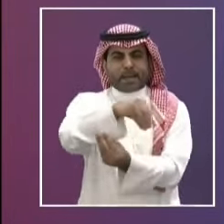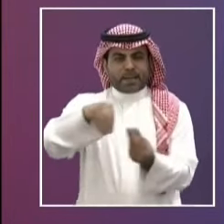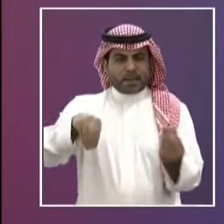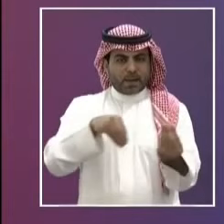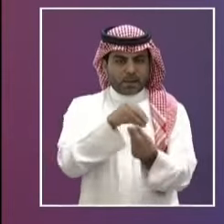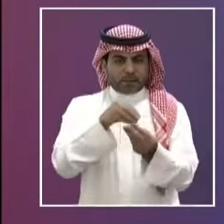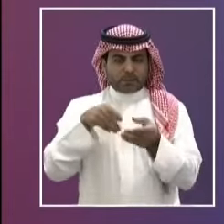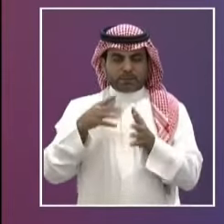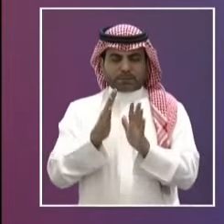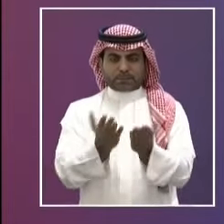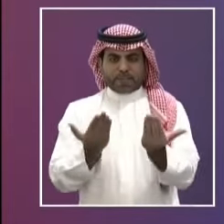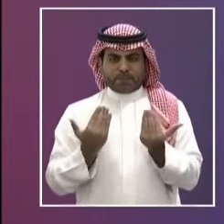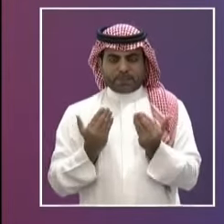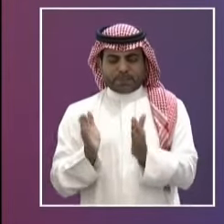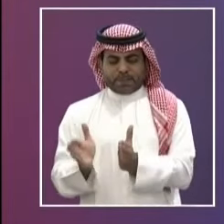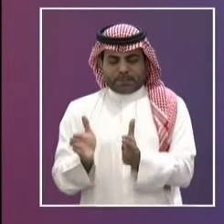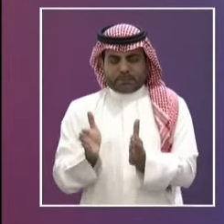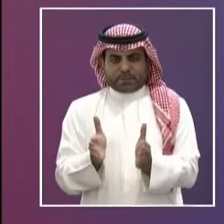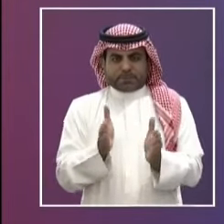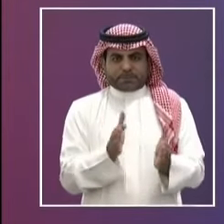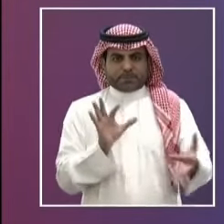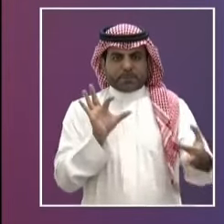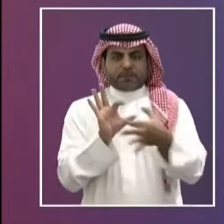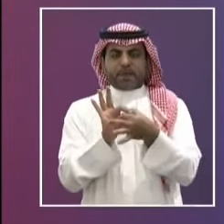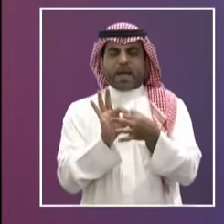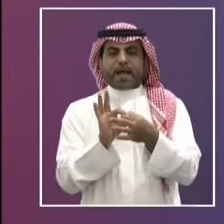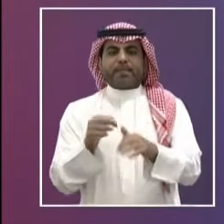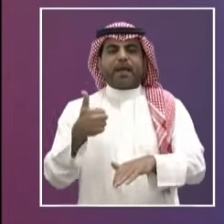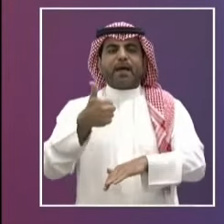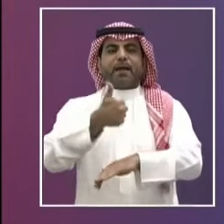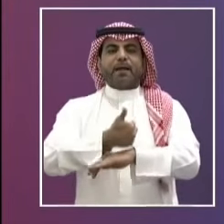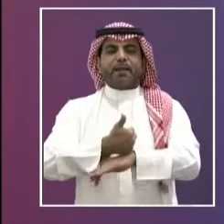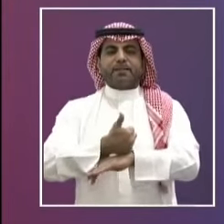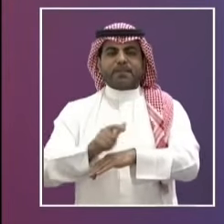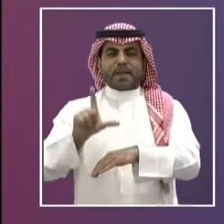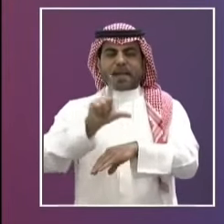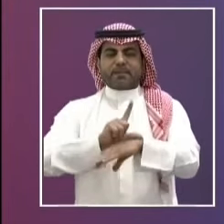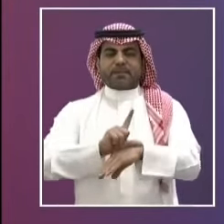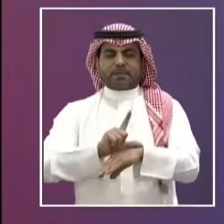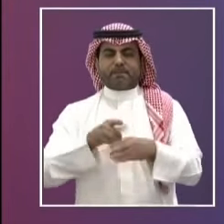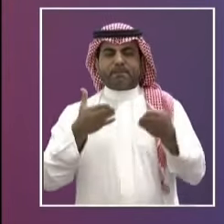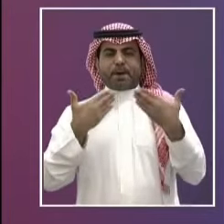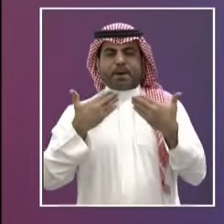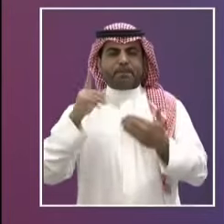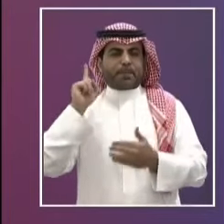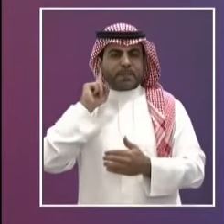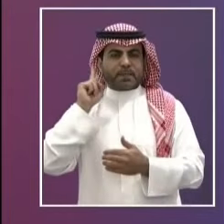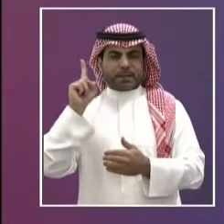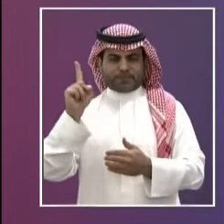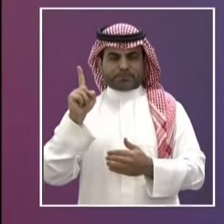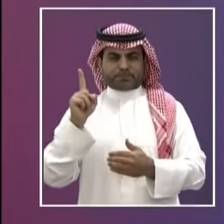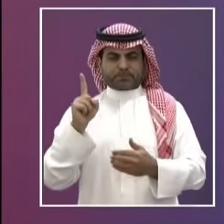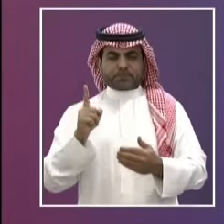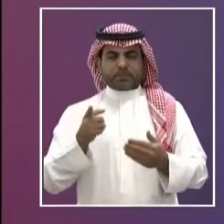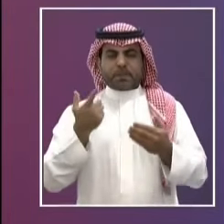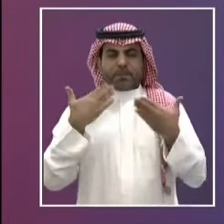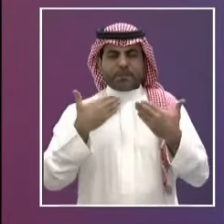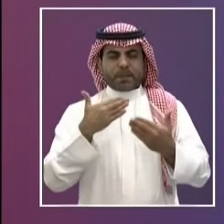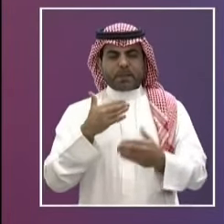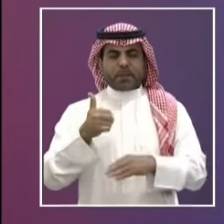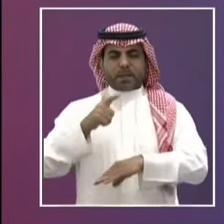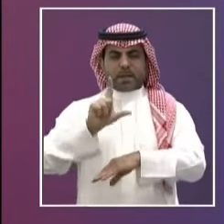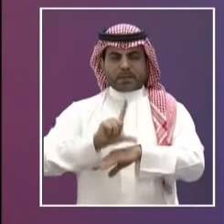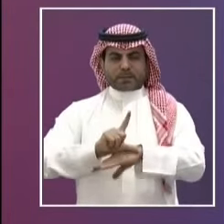تنظيم مسبق مرتب مع الرئاسة العامة لشؤون الحرمين، عفوا الرئاسة العامة لشؤون المسجد الحرام والمسجد النبوي